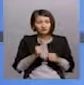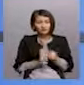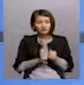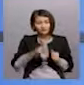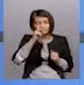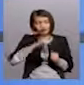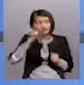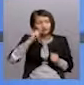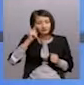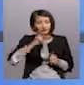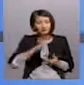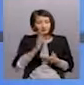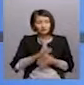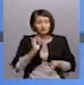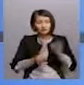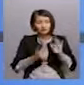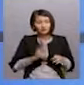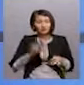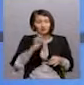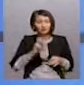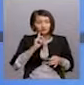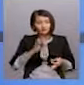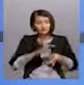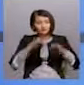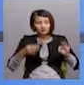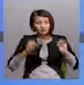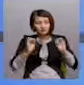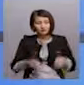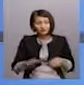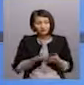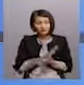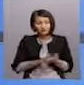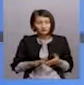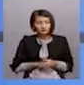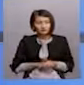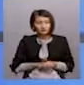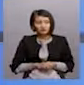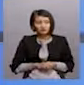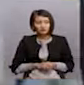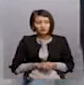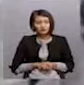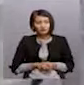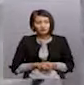әдісі жасөспірімдерге уақыттарын пайдалы өткізуге, кәсіптік бағдар алуға септеседі.